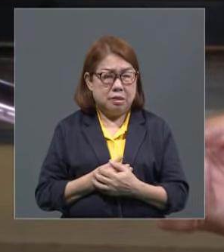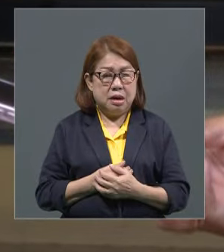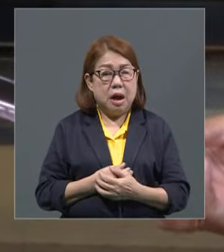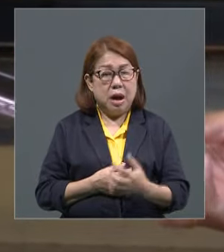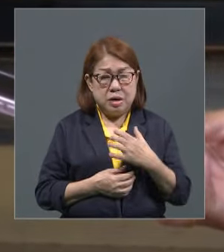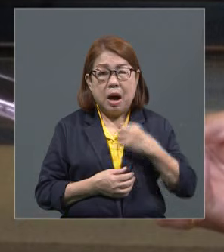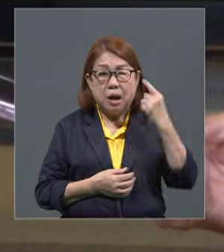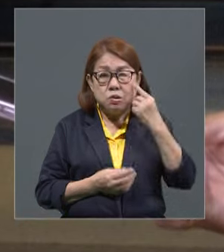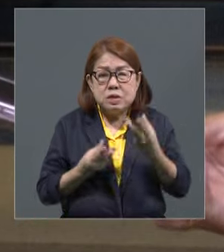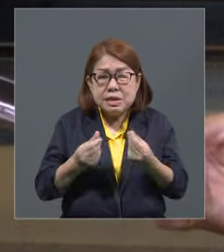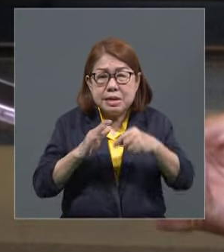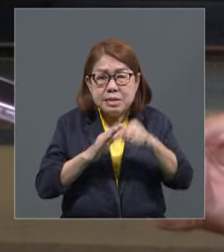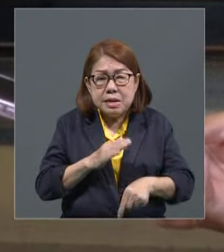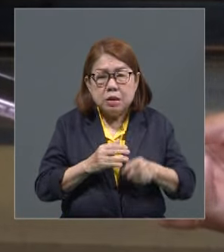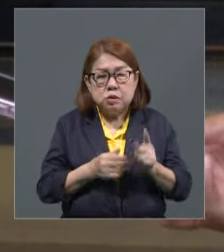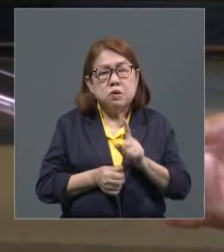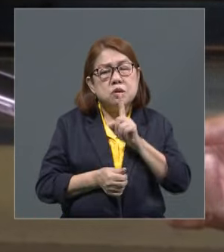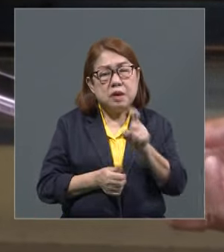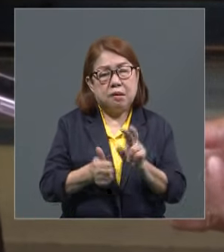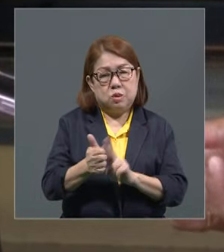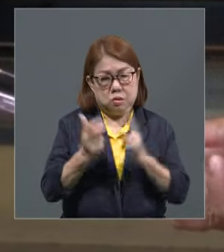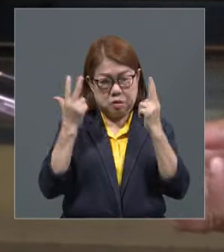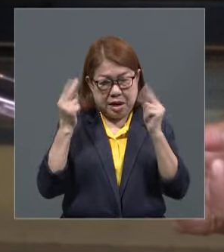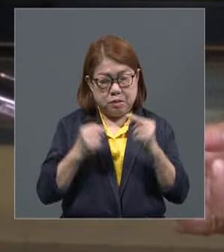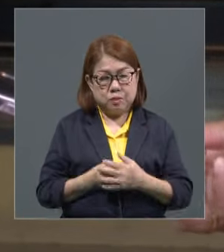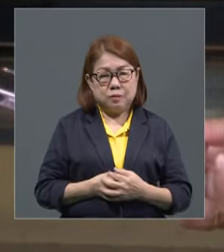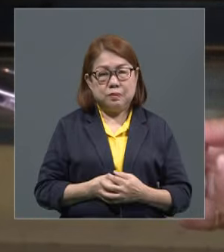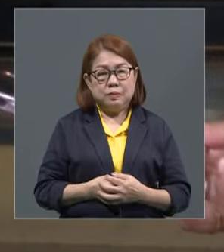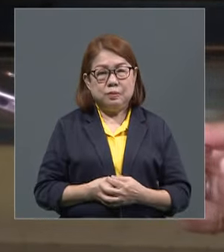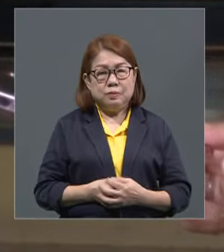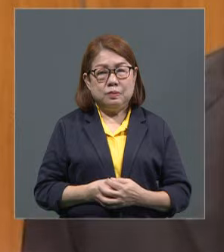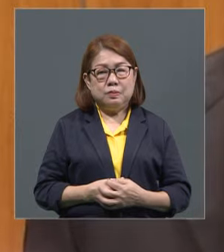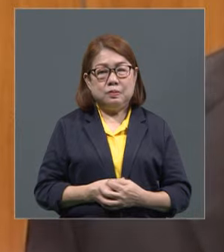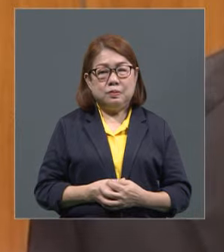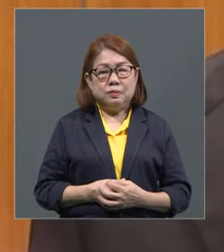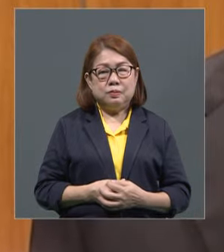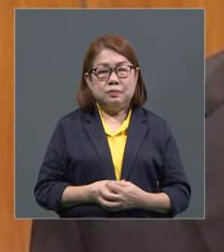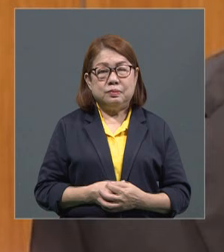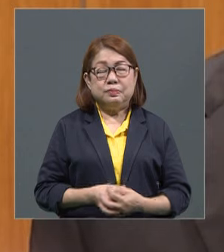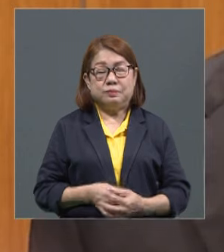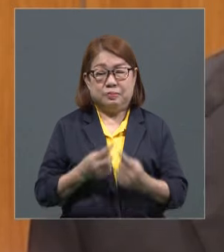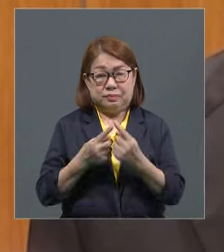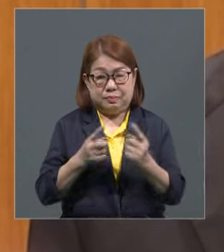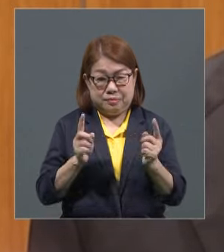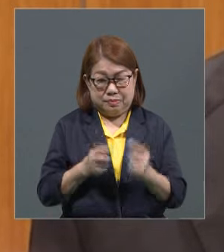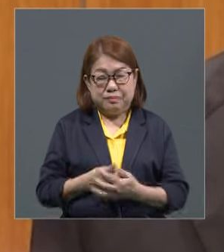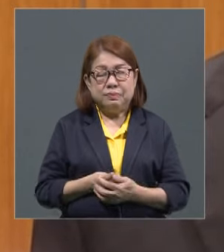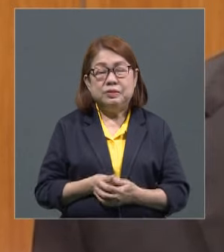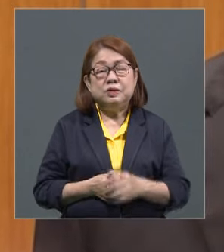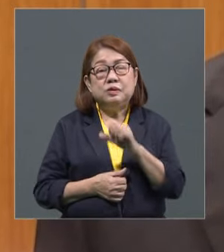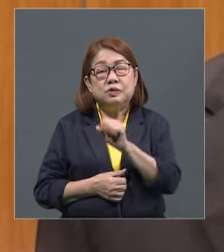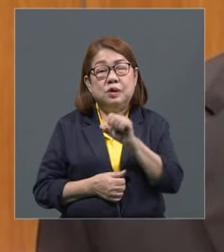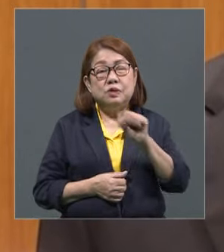จะรู้เนี่ยเพิ่มเติมสอบถามจากท่านรองภูมิธรรมได้ ขณะที่นายอนุสรณ์เอี่ยมสะอาดส.